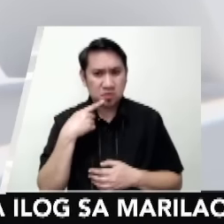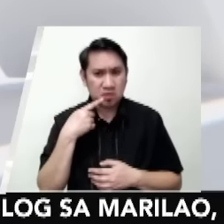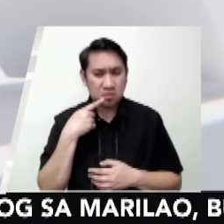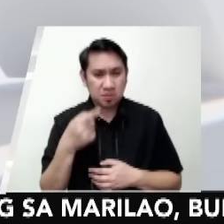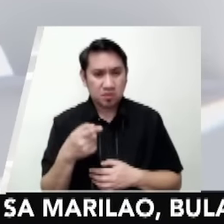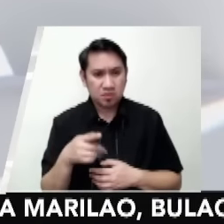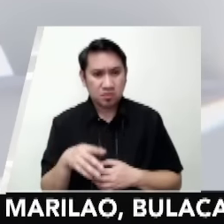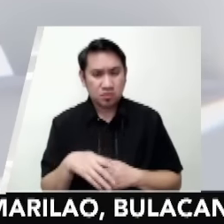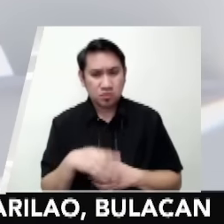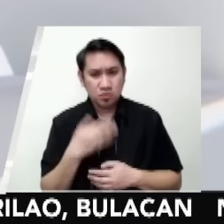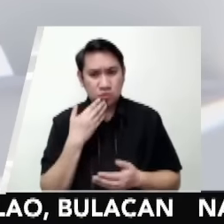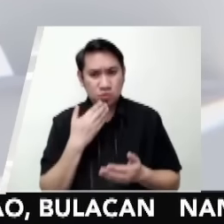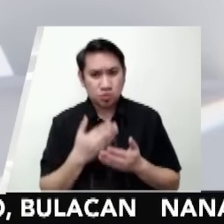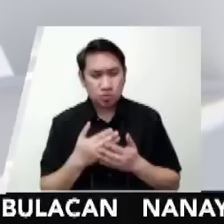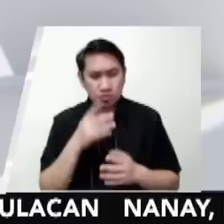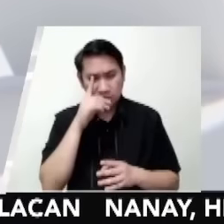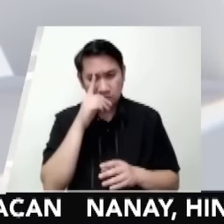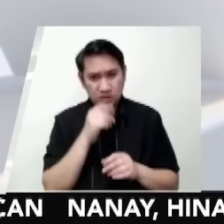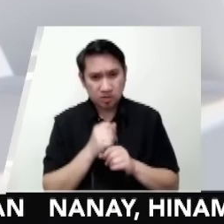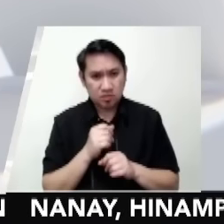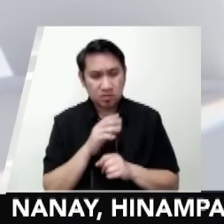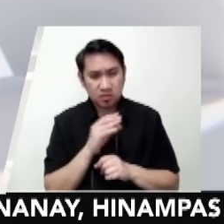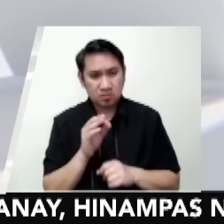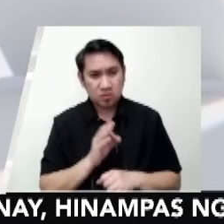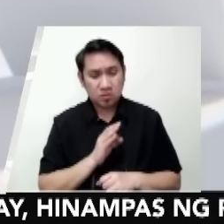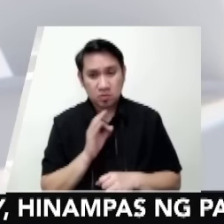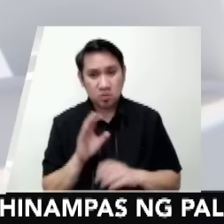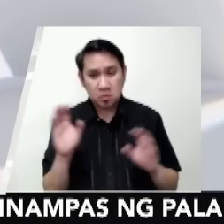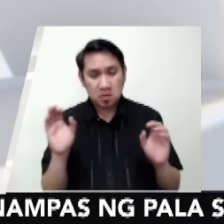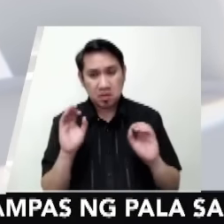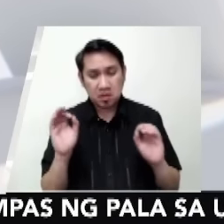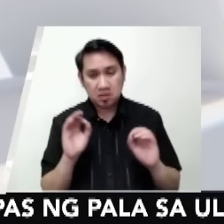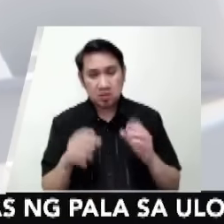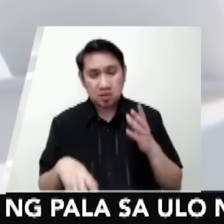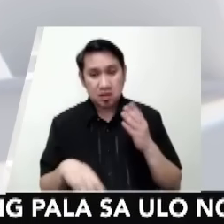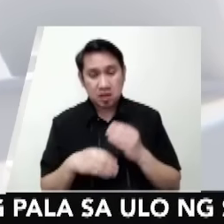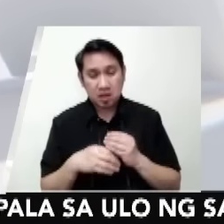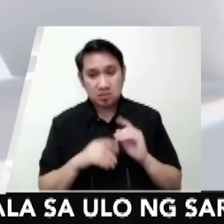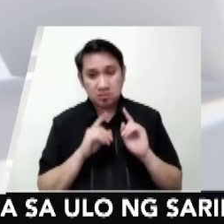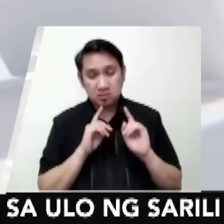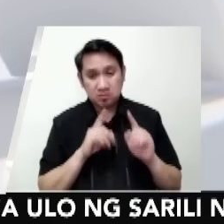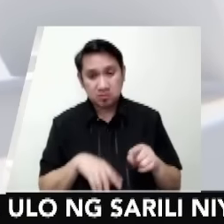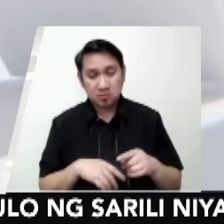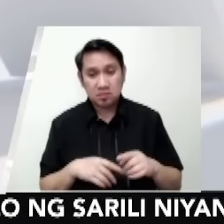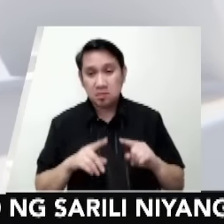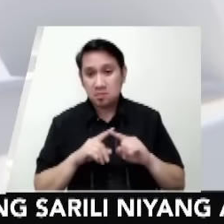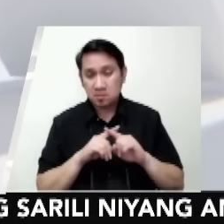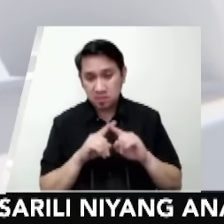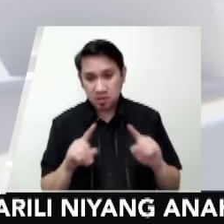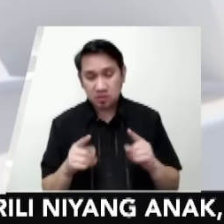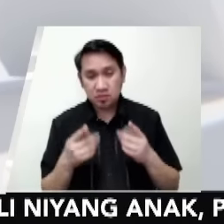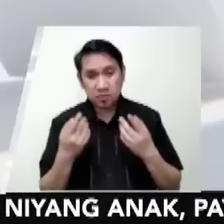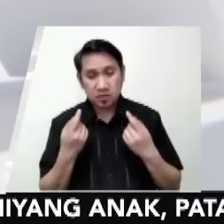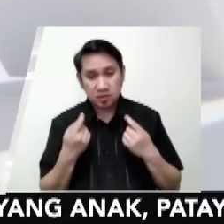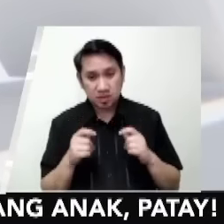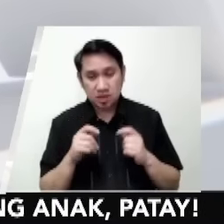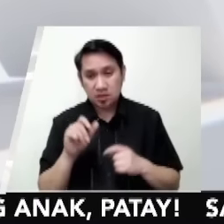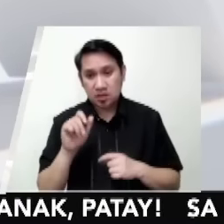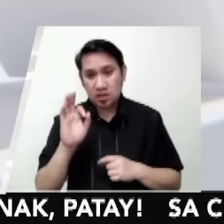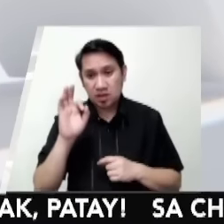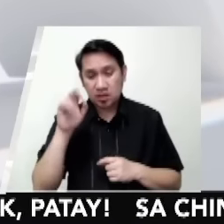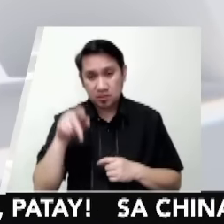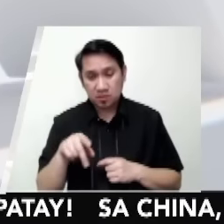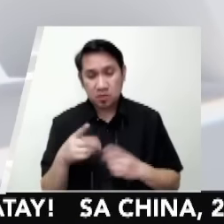at decency. Hindi na nagbanggit ng karagdagang detalye si Teodoro, pero anya, sisikapin daw ng AFP na gampanan ng tungkulin